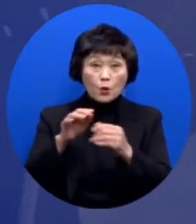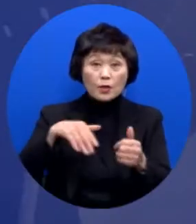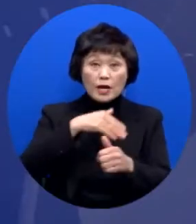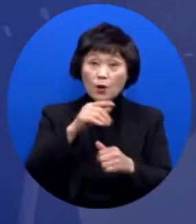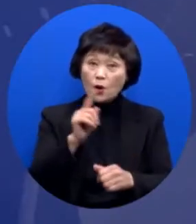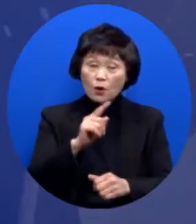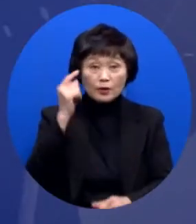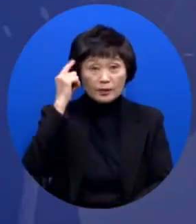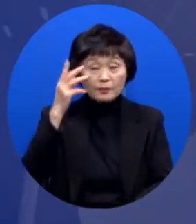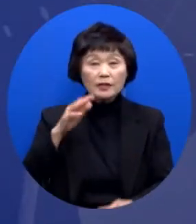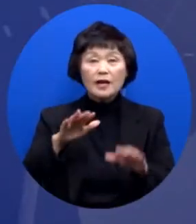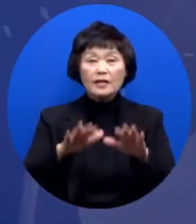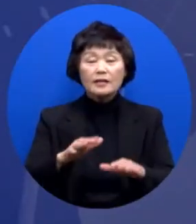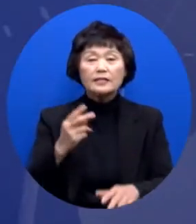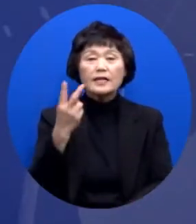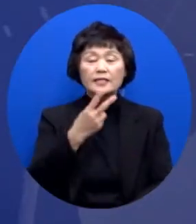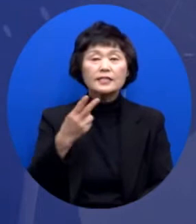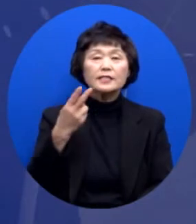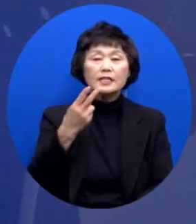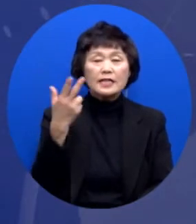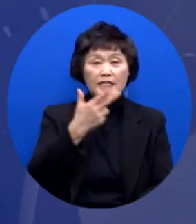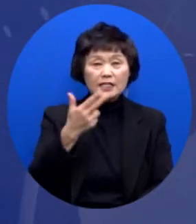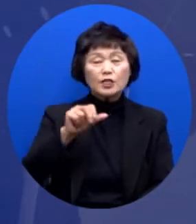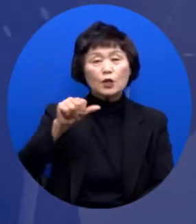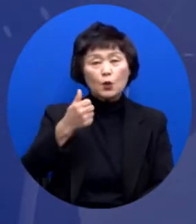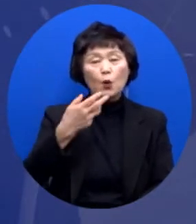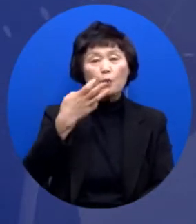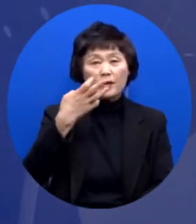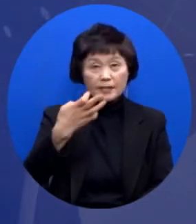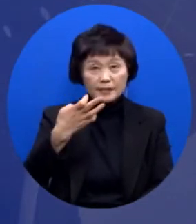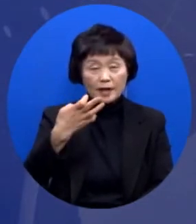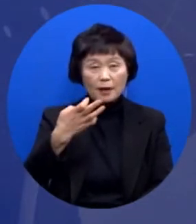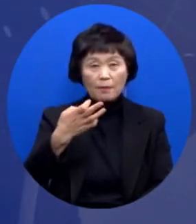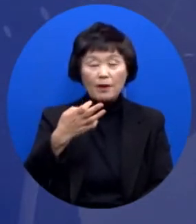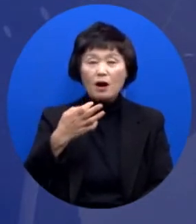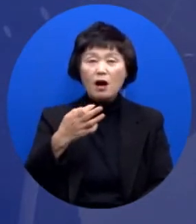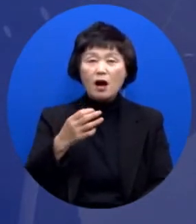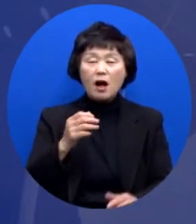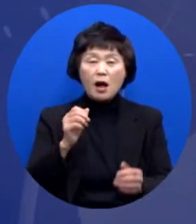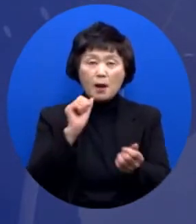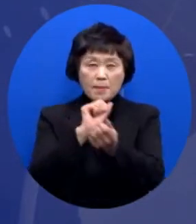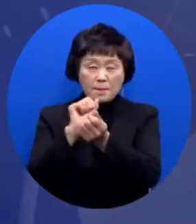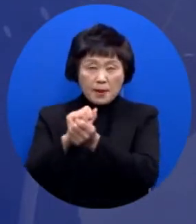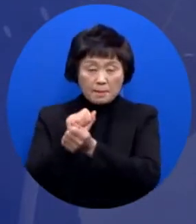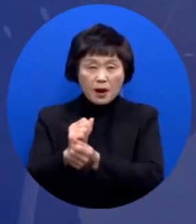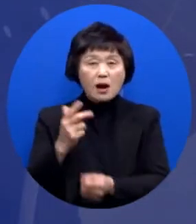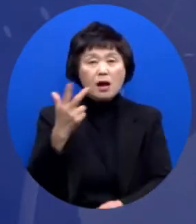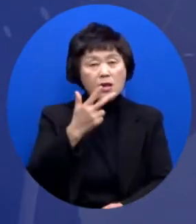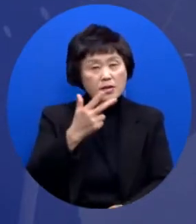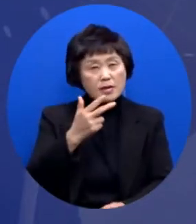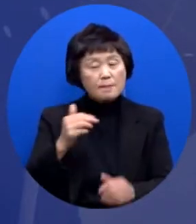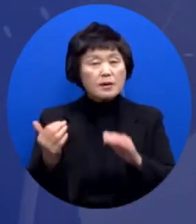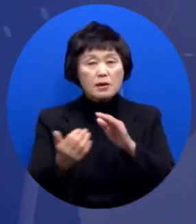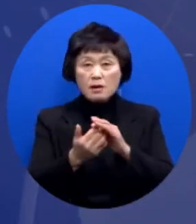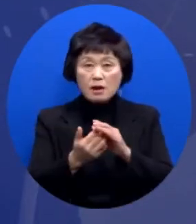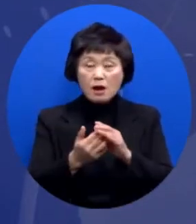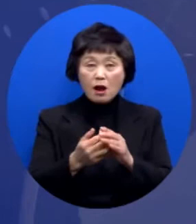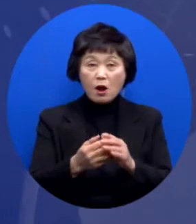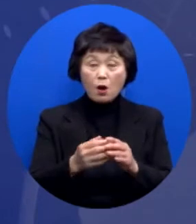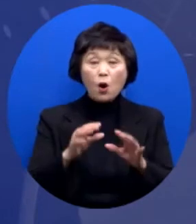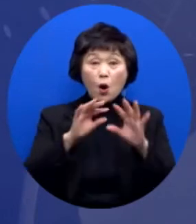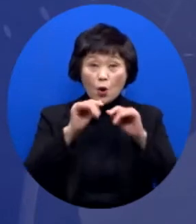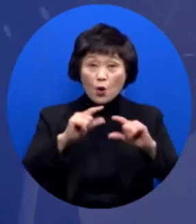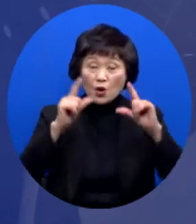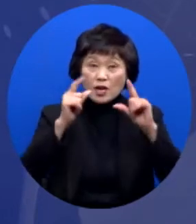자수는 7500 13명 입니다 3일 연속 7000명 때에 확증 졌습니다 보통 휴일에는 주말 검사 수가 줄어서